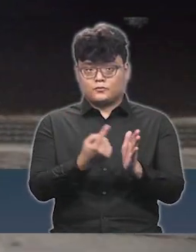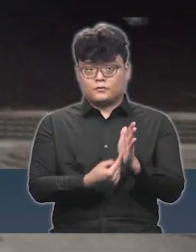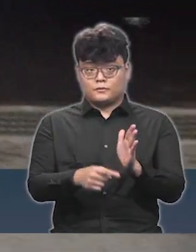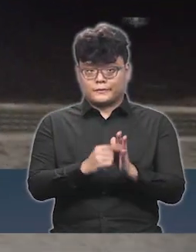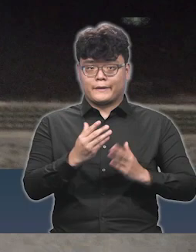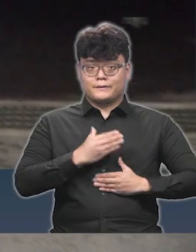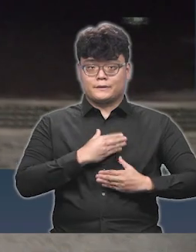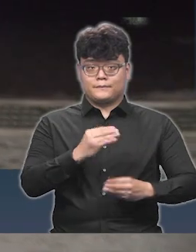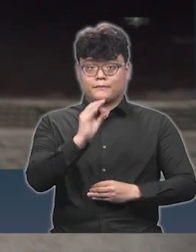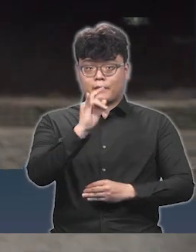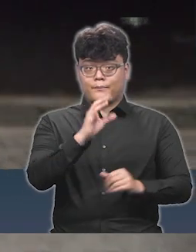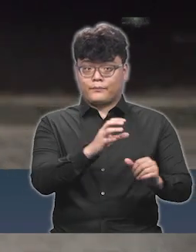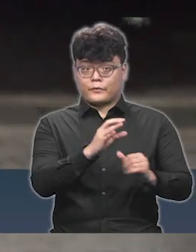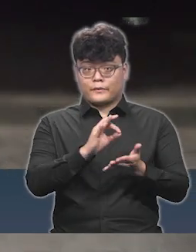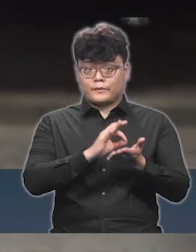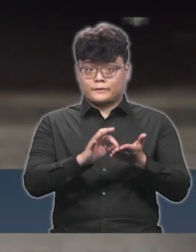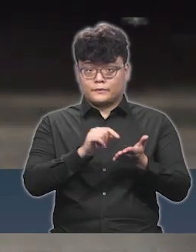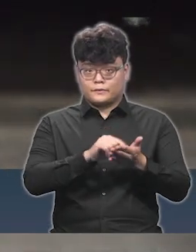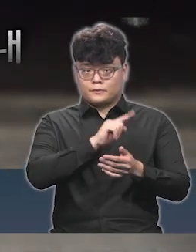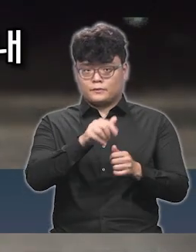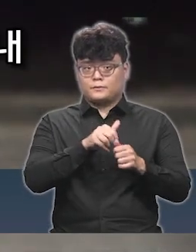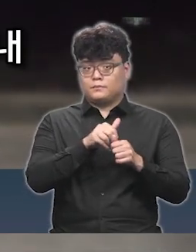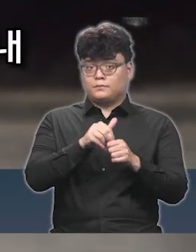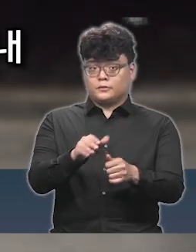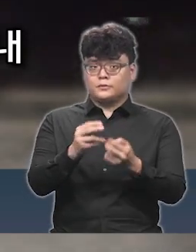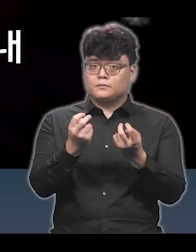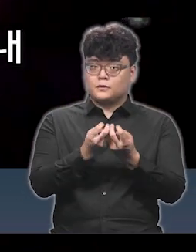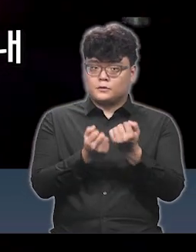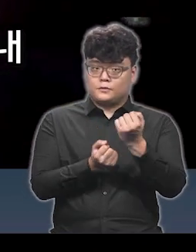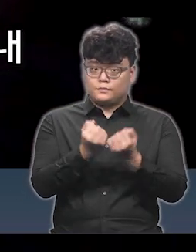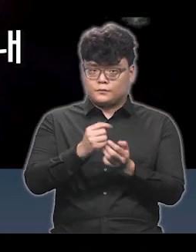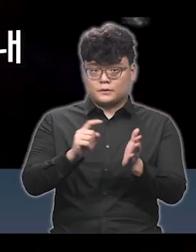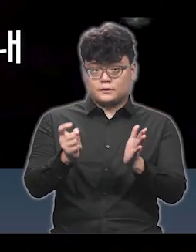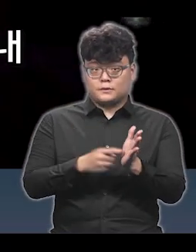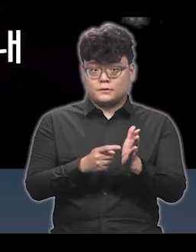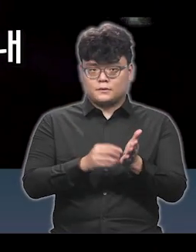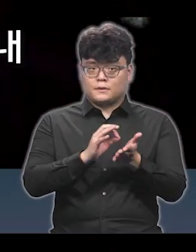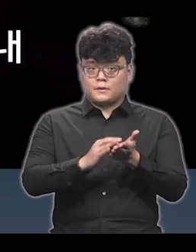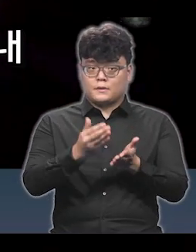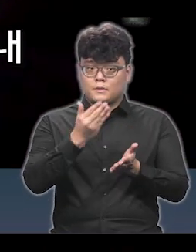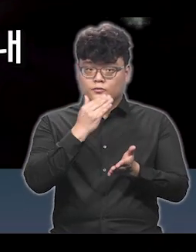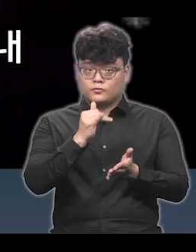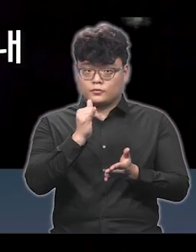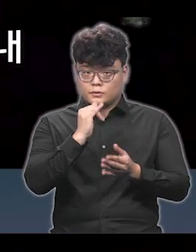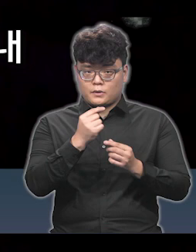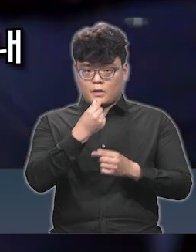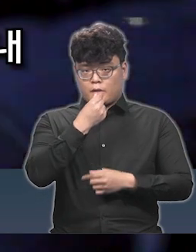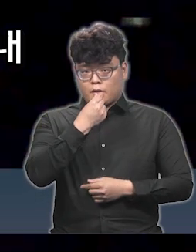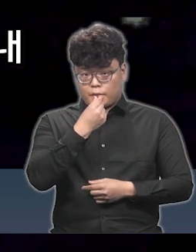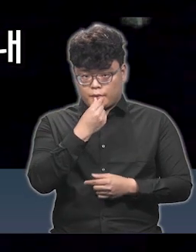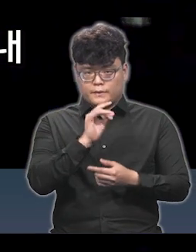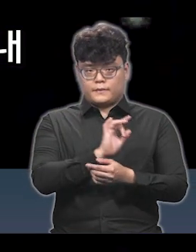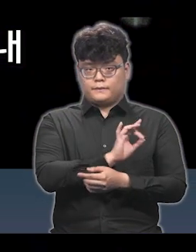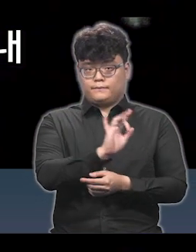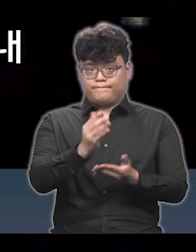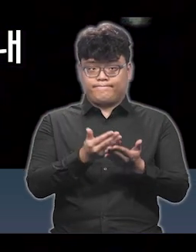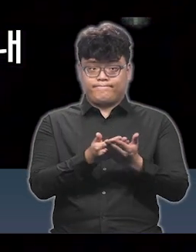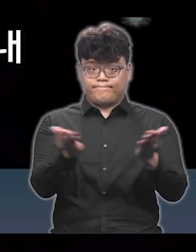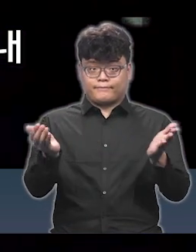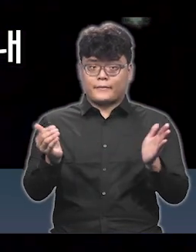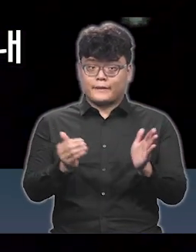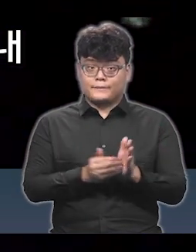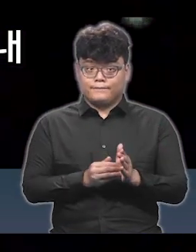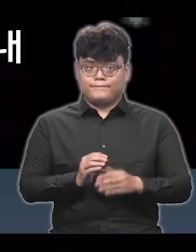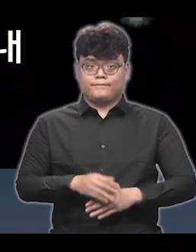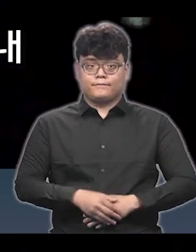학생들에게 안심이 앱을 이용한 안심귀가 스카우트 이용법을 안내하고 위급 상황 시에 사용할 수 있는 호신용